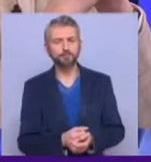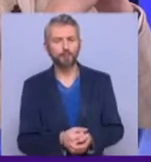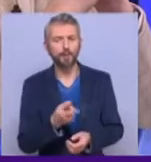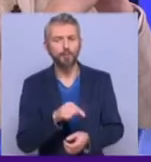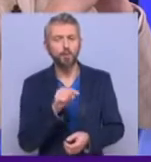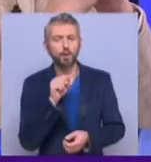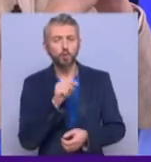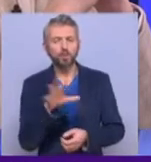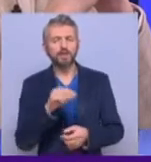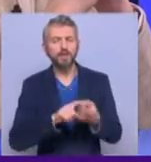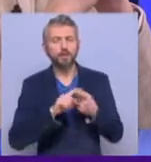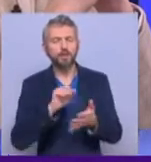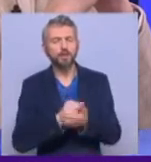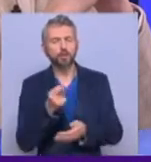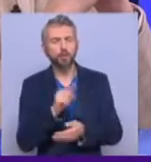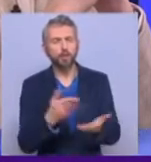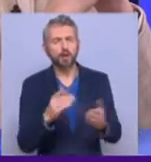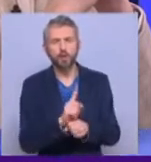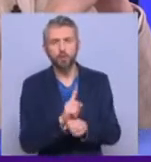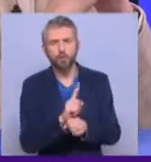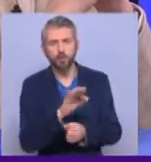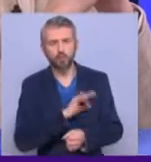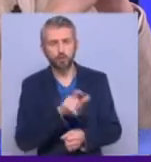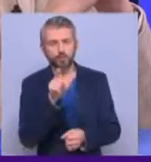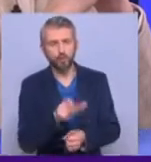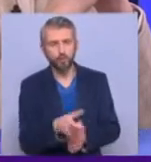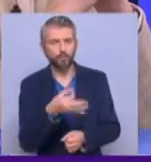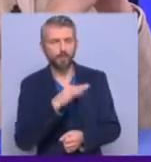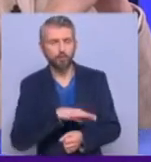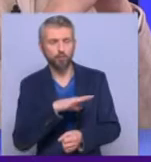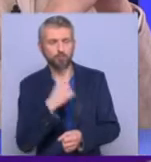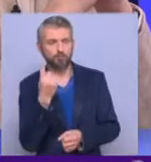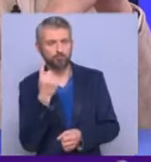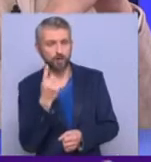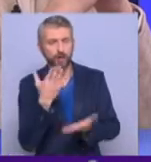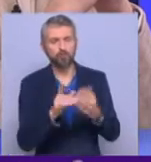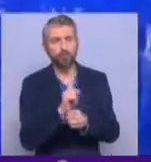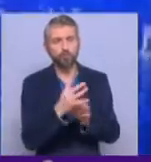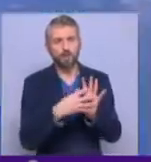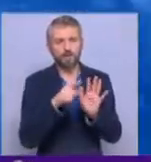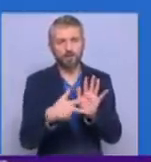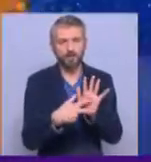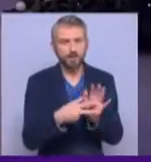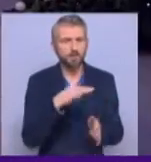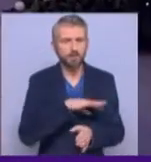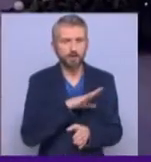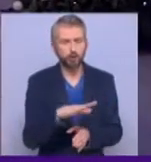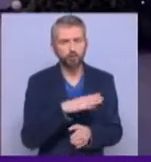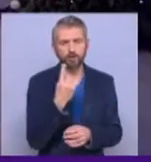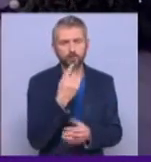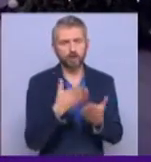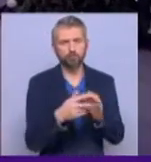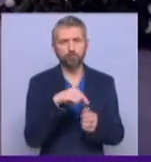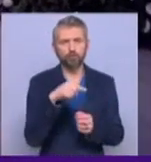тут все залежить від того, яка норма. Споживачу вигідно бути на лічильнику, якщо норма 9,8, і невигідно бути на лічильнику, якщо